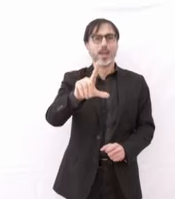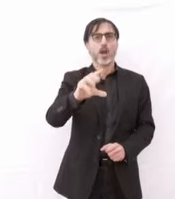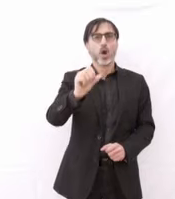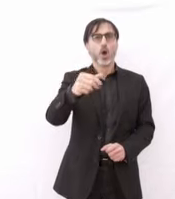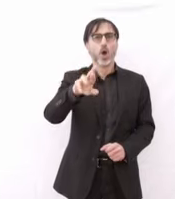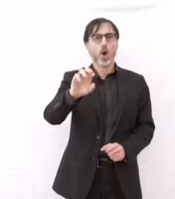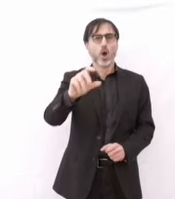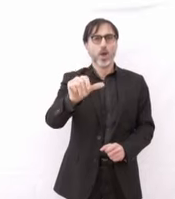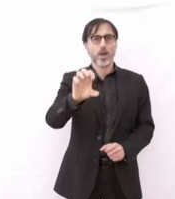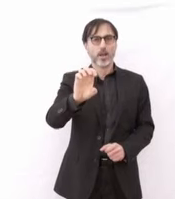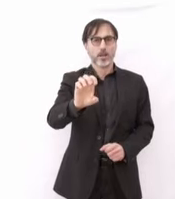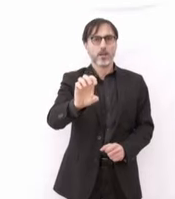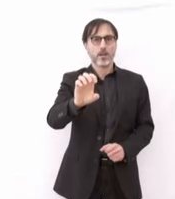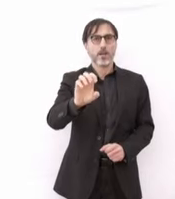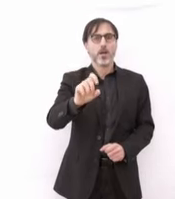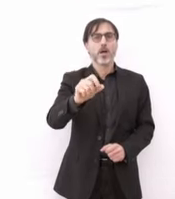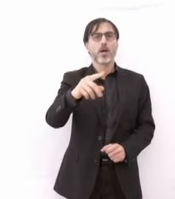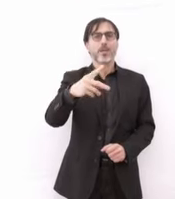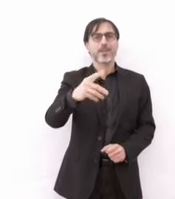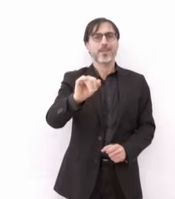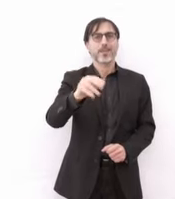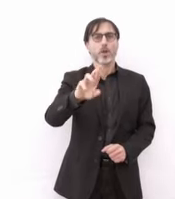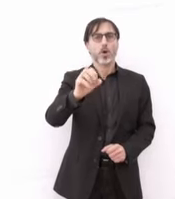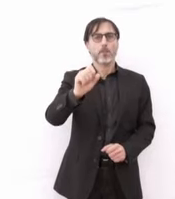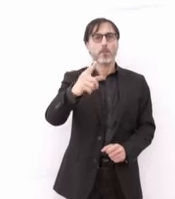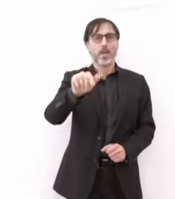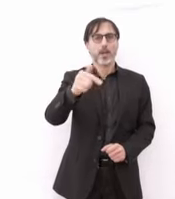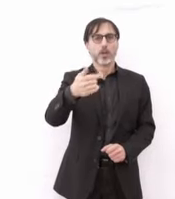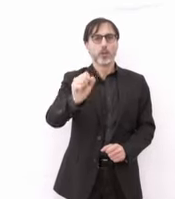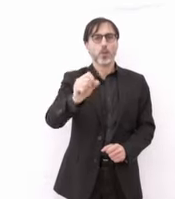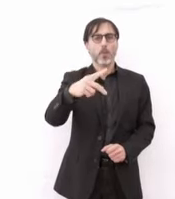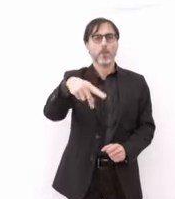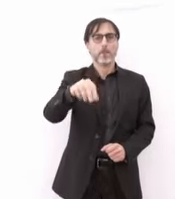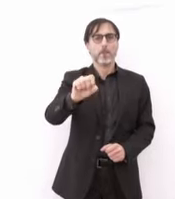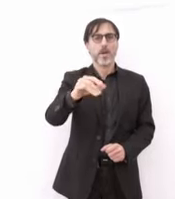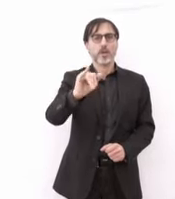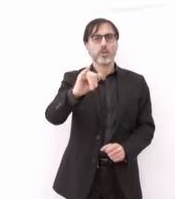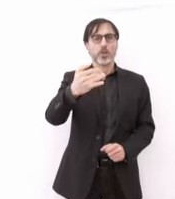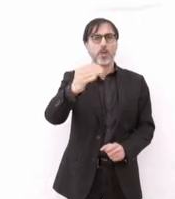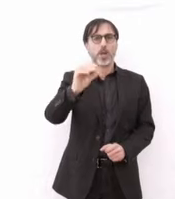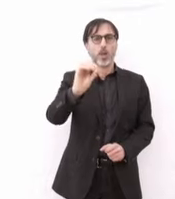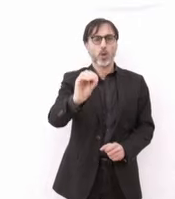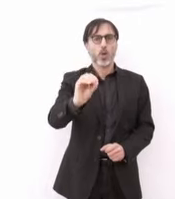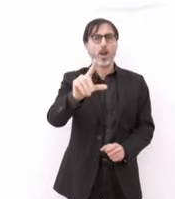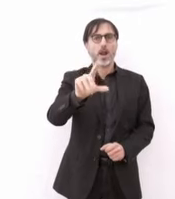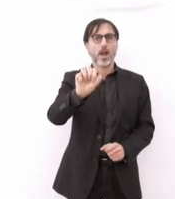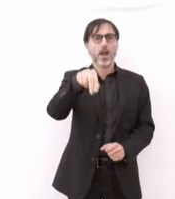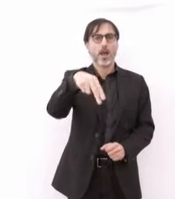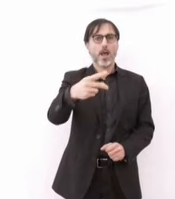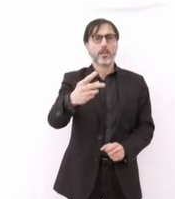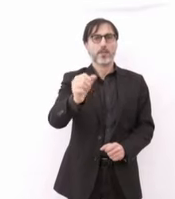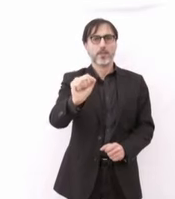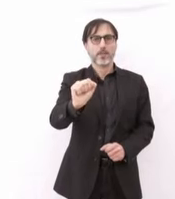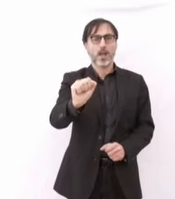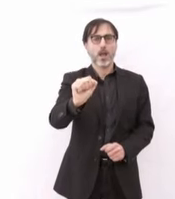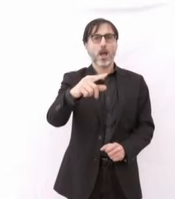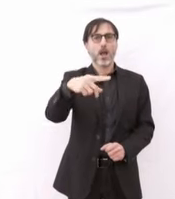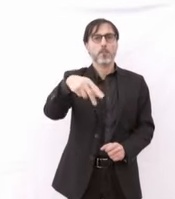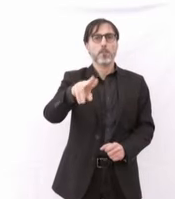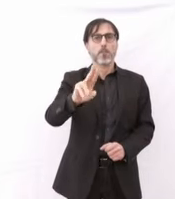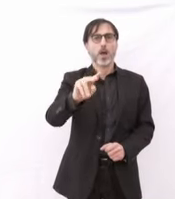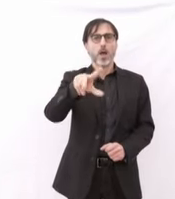Loris Di Roberto, Rodolfo Pacilio, Michele Landa, Antonio